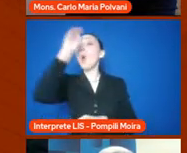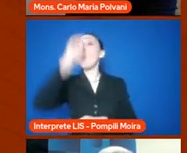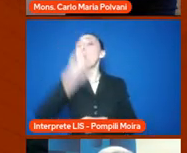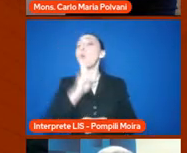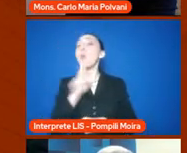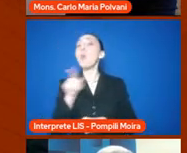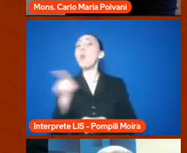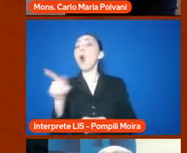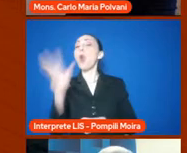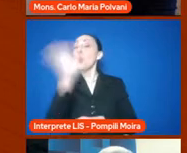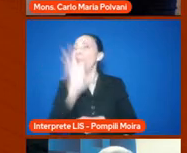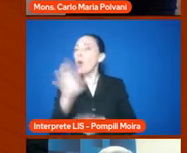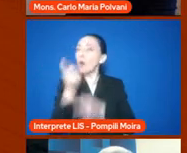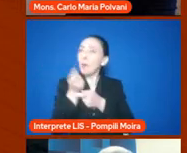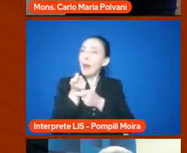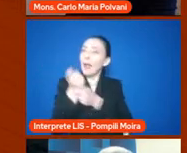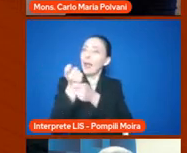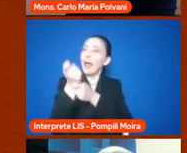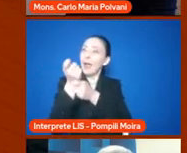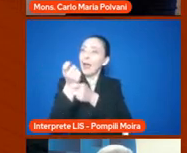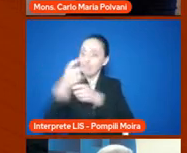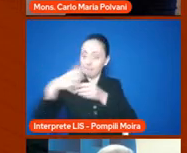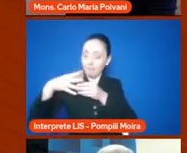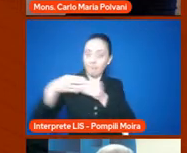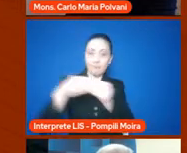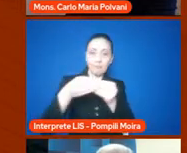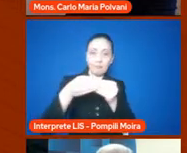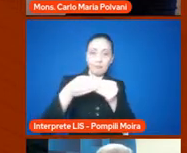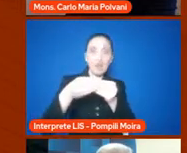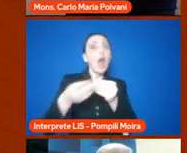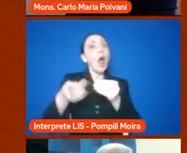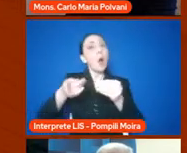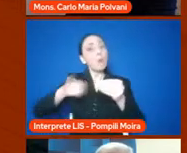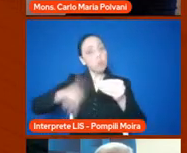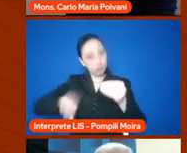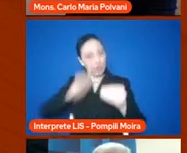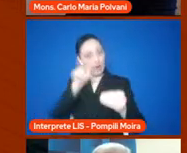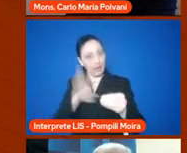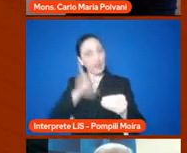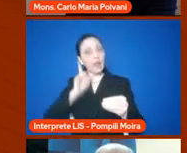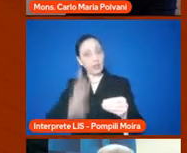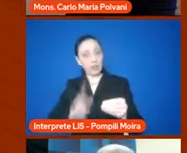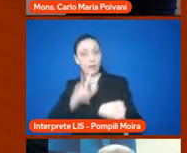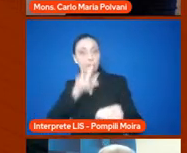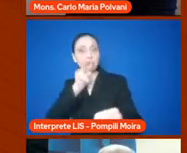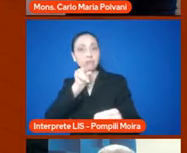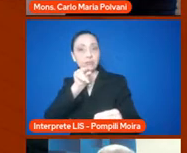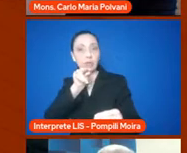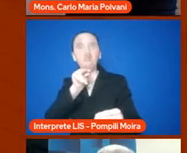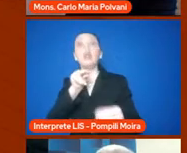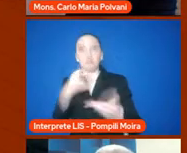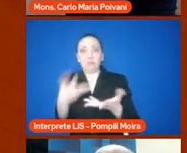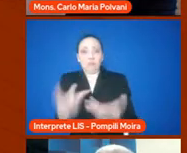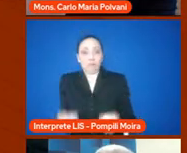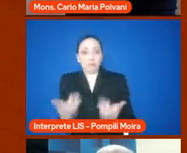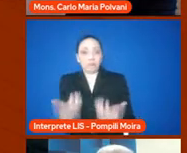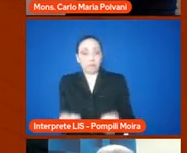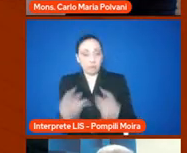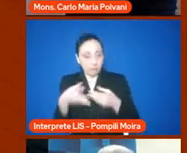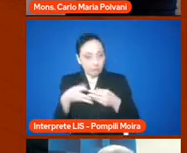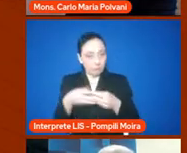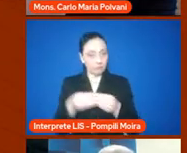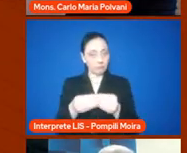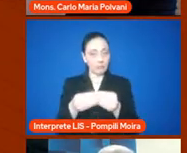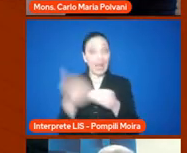questa direzione, ma in realtà è quello di attuare quello che si sta dicendo, ed è per questo che proprio in questi giorni